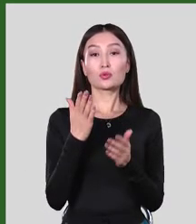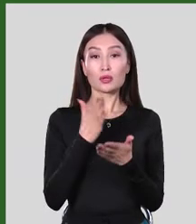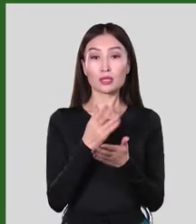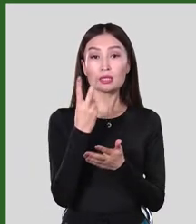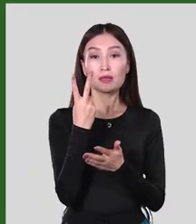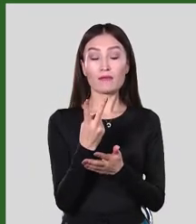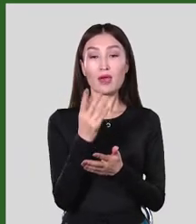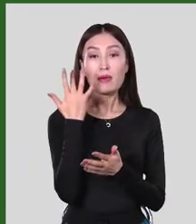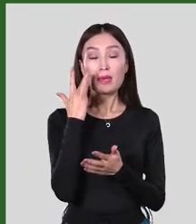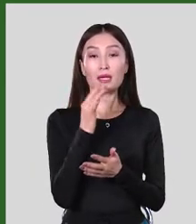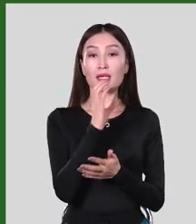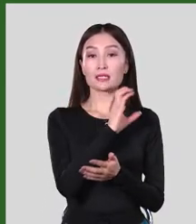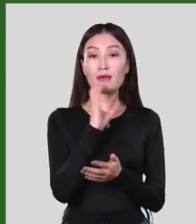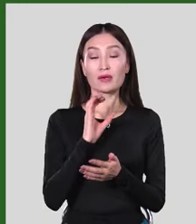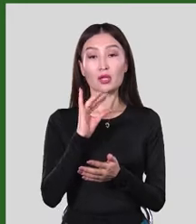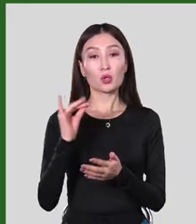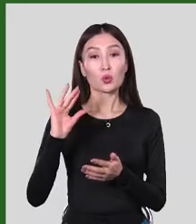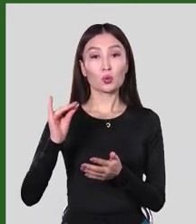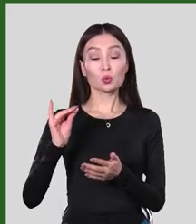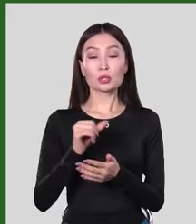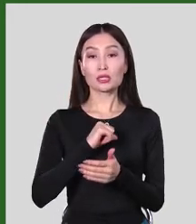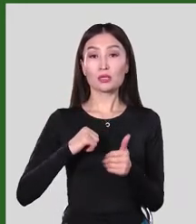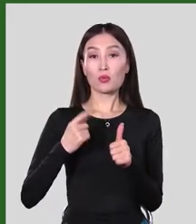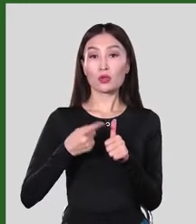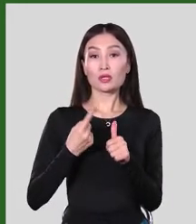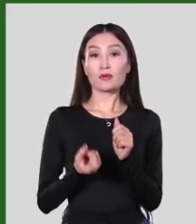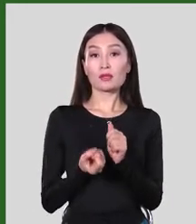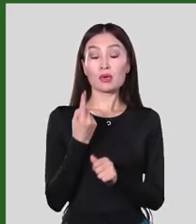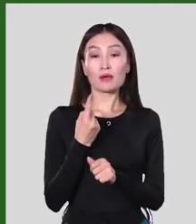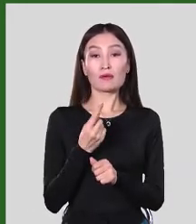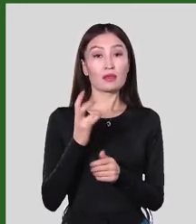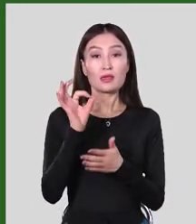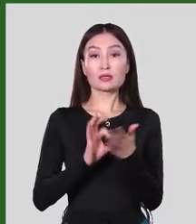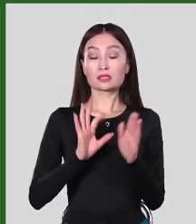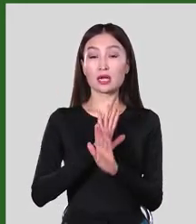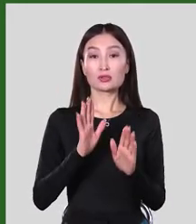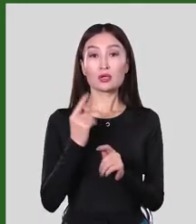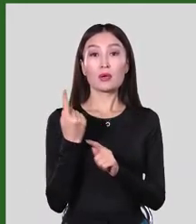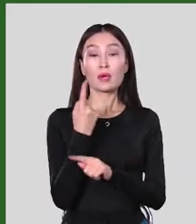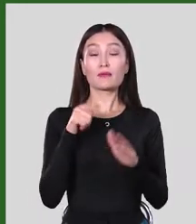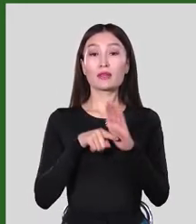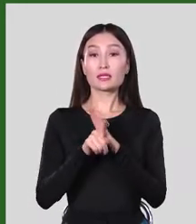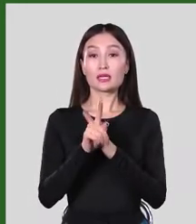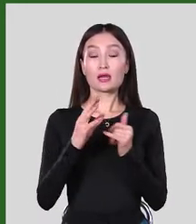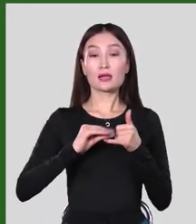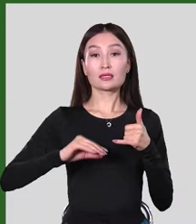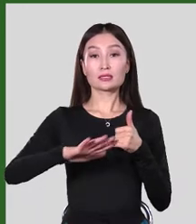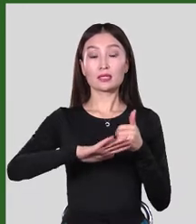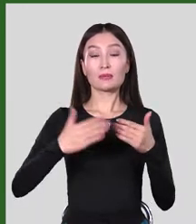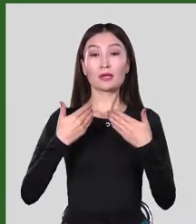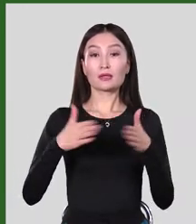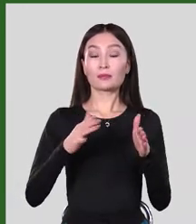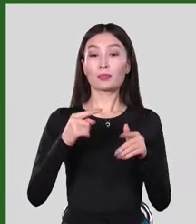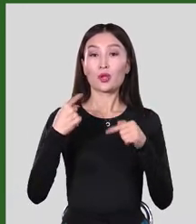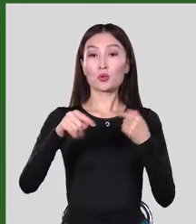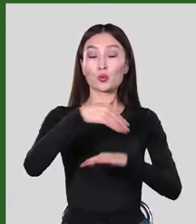– Северная и Южная. Да и само название появилось не сразу. Первоначально земли, открытые на